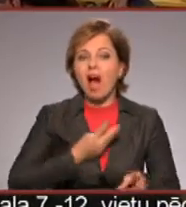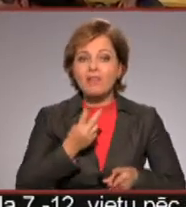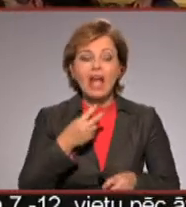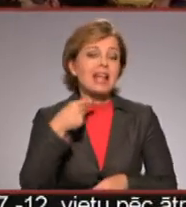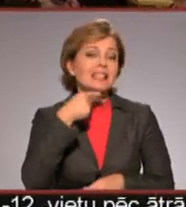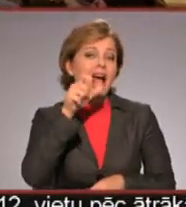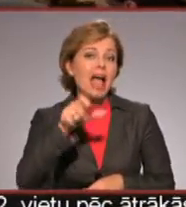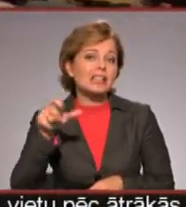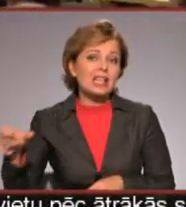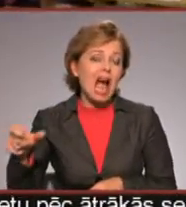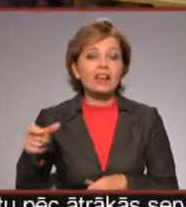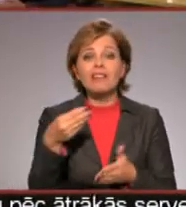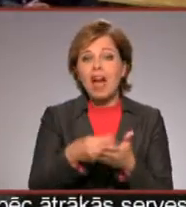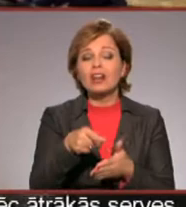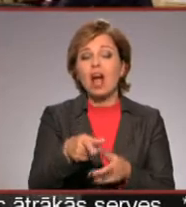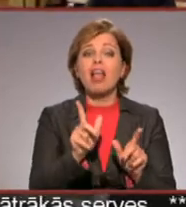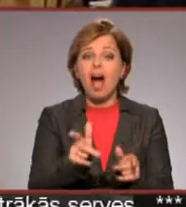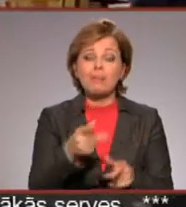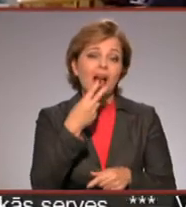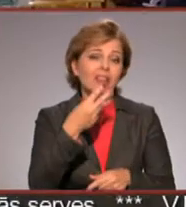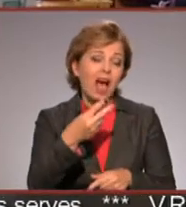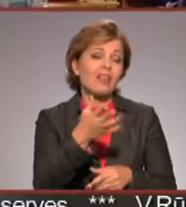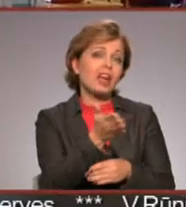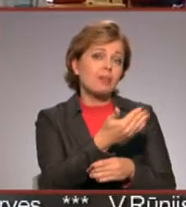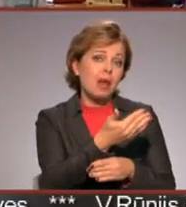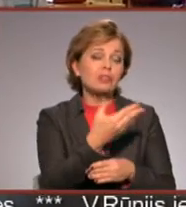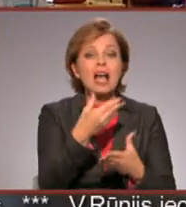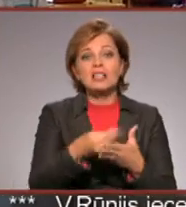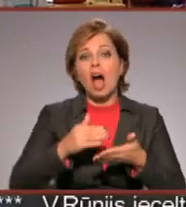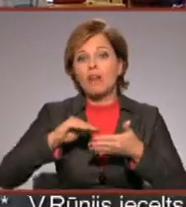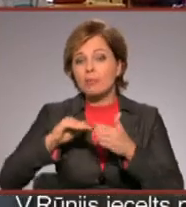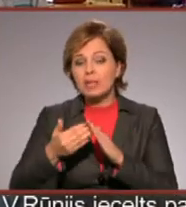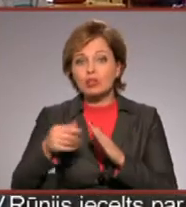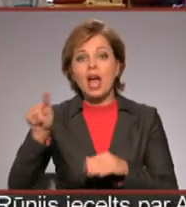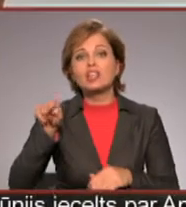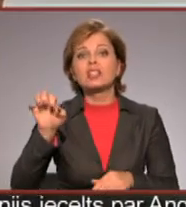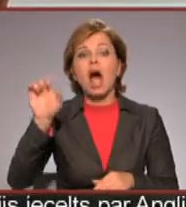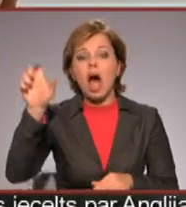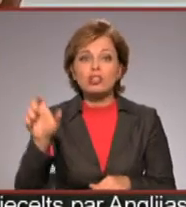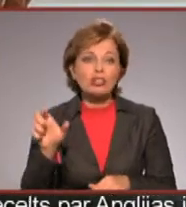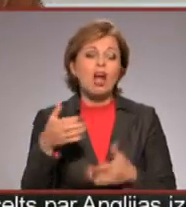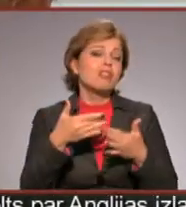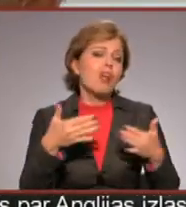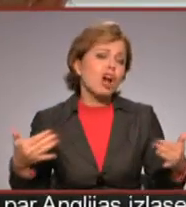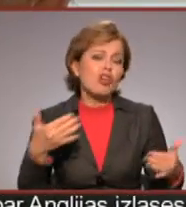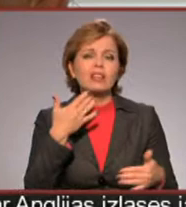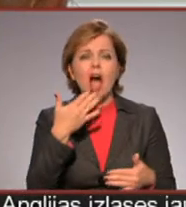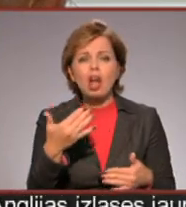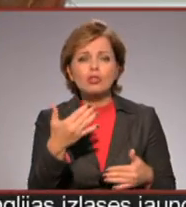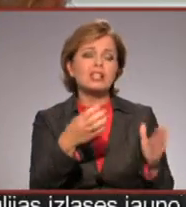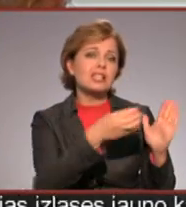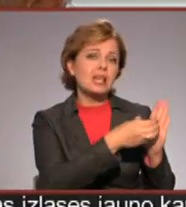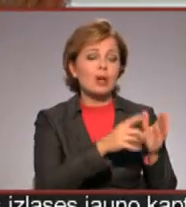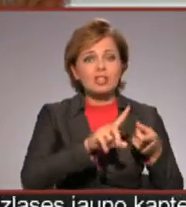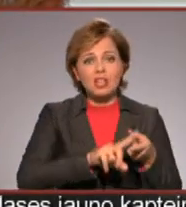Cēsnieki vērtē, labprāt šādu karogu redzētu plīvojumu savā pilsētā. Leonīts Staris, kura hobijs ir dažādu ar nacionālo simboliku